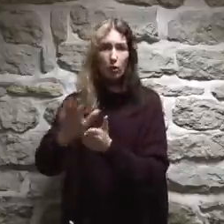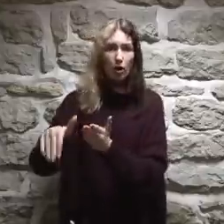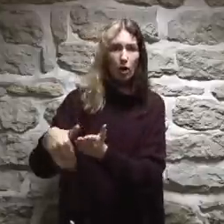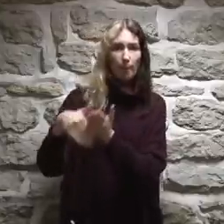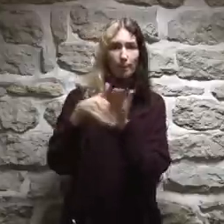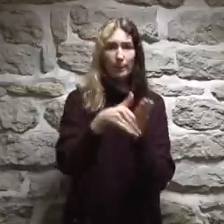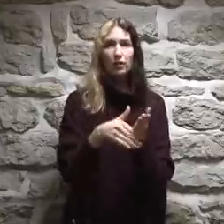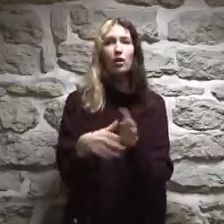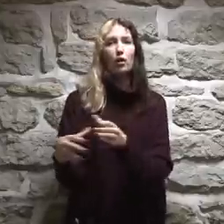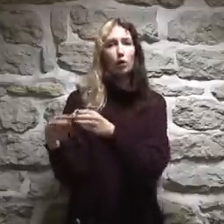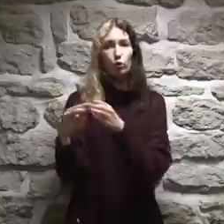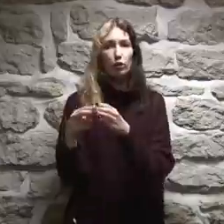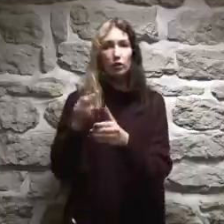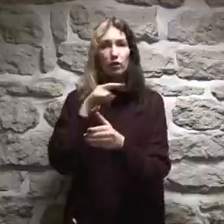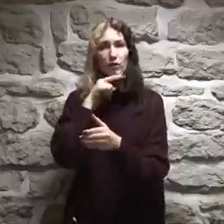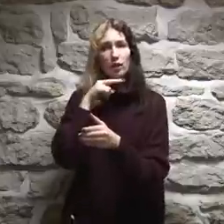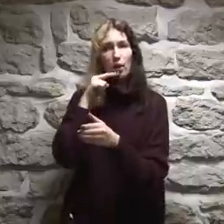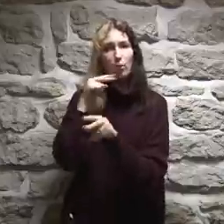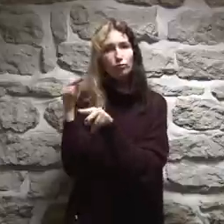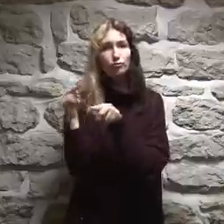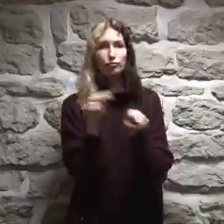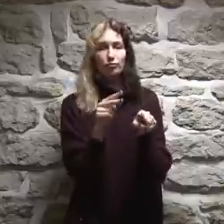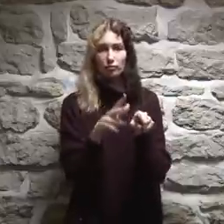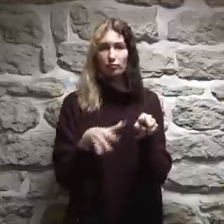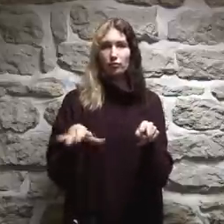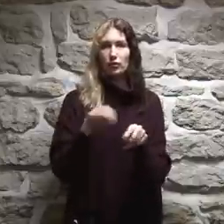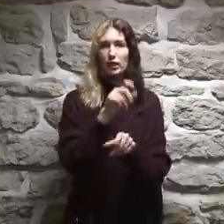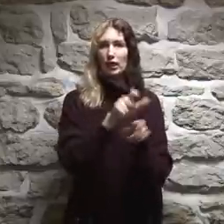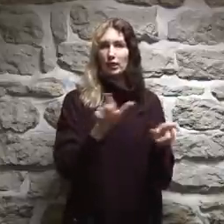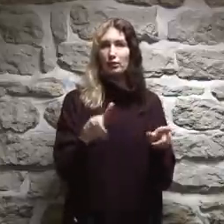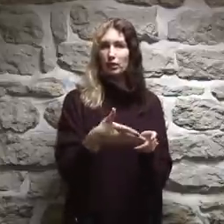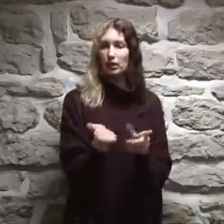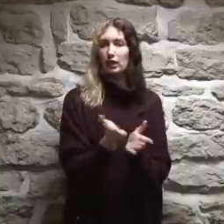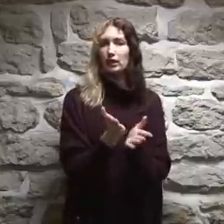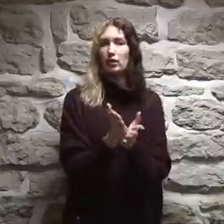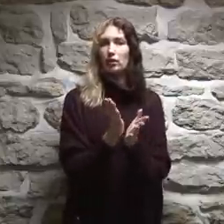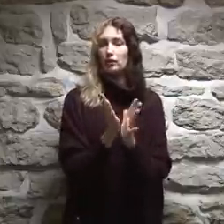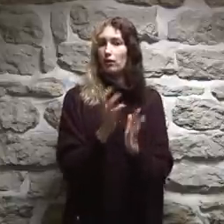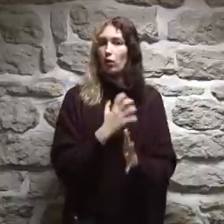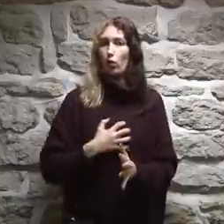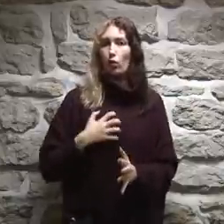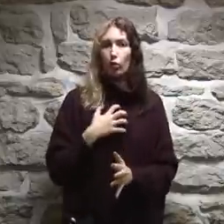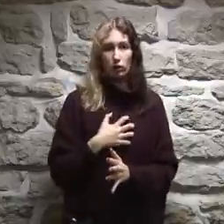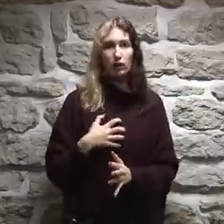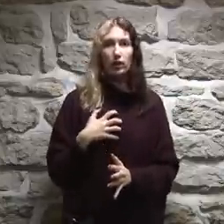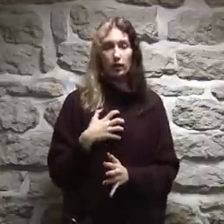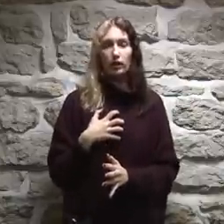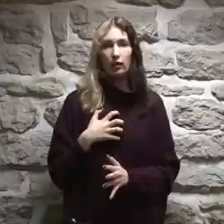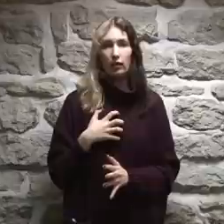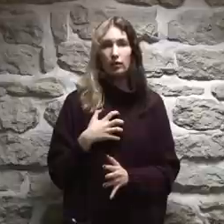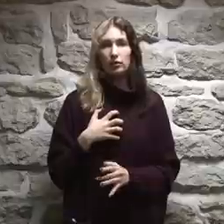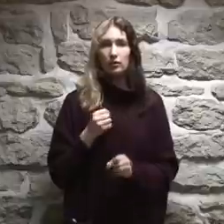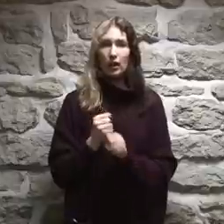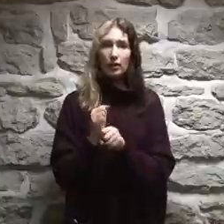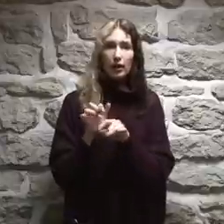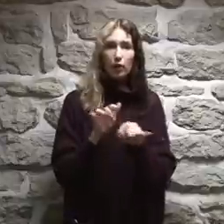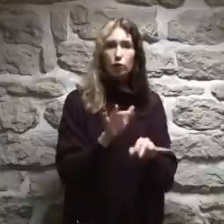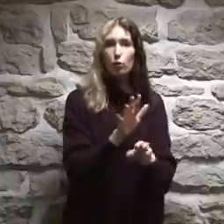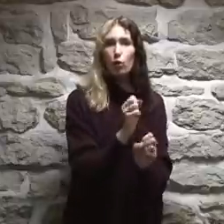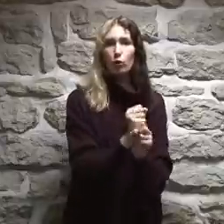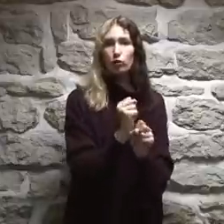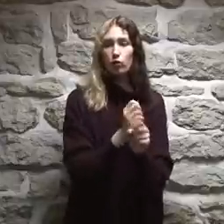ühiskonna tähelepanu võitnud ja meie inimeste jaoks kindlasti väga oluliste tegudega. Nende puhul